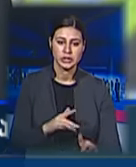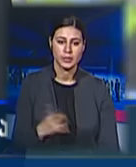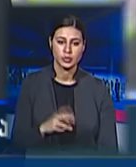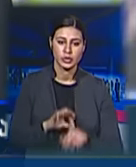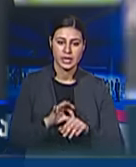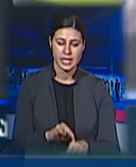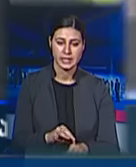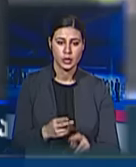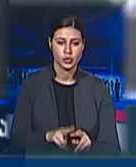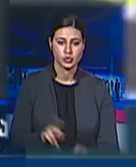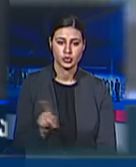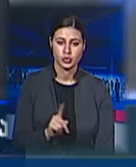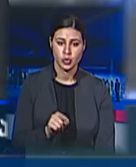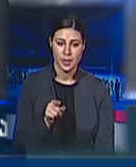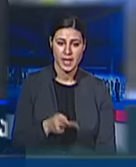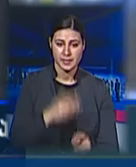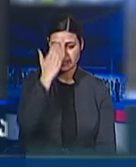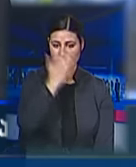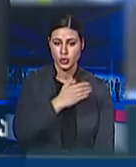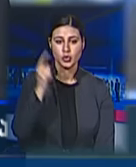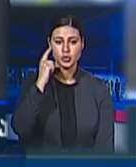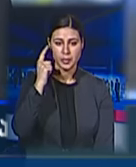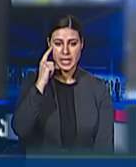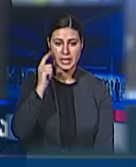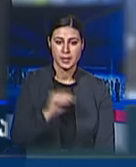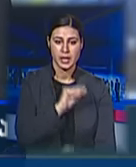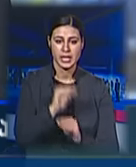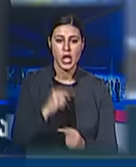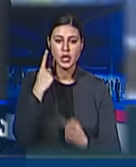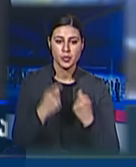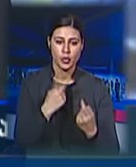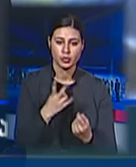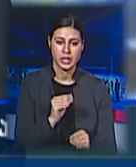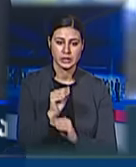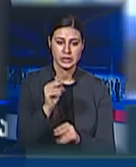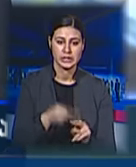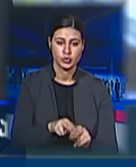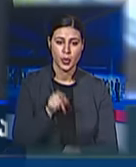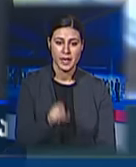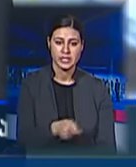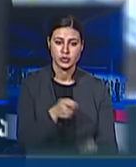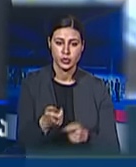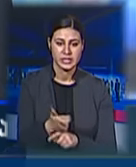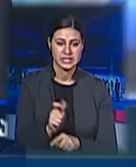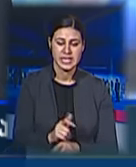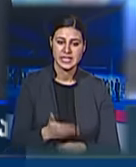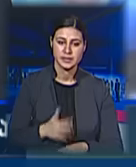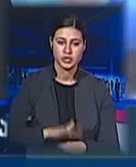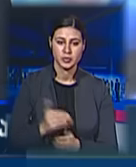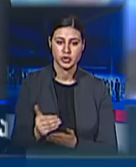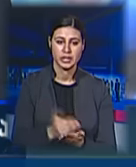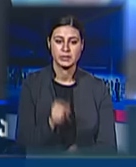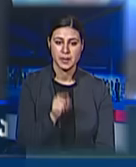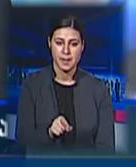უნდა გაატაროს, რომ ან საზოგადოების ცნობიერება და ინფორმირებულობა გაზარდოს, იმიტომ რომ ეს მოიტანს ძალიან ძიმე შედეგებს, იმიტომ რომ